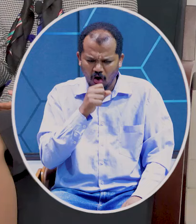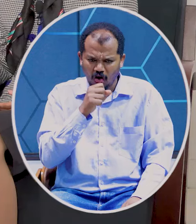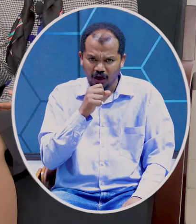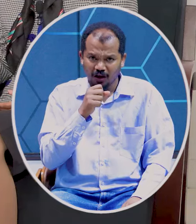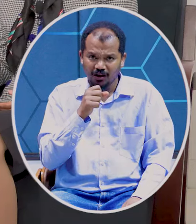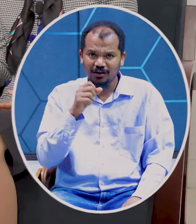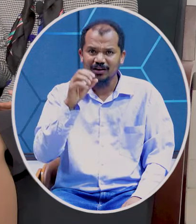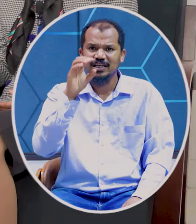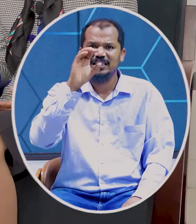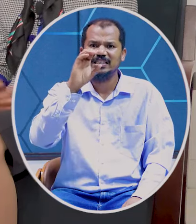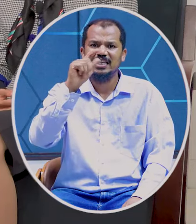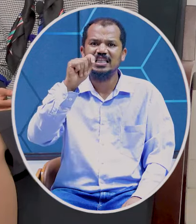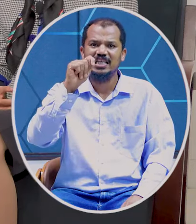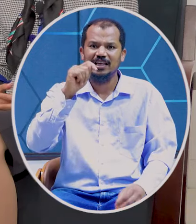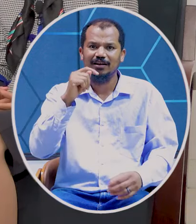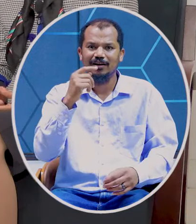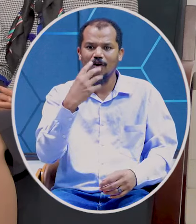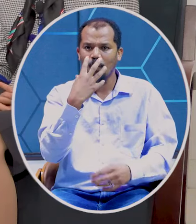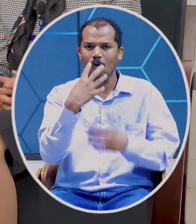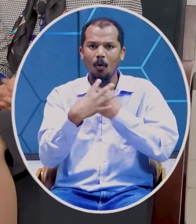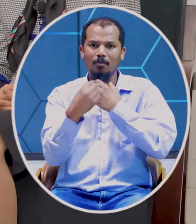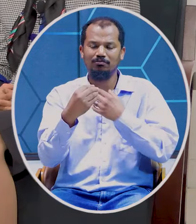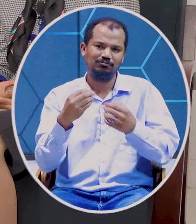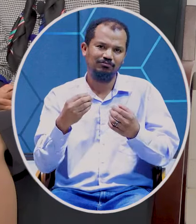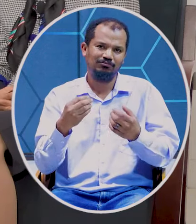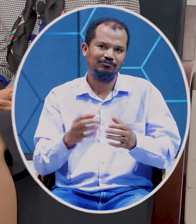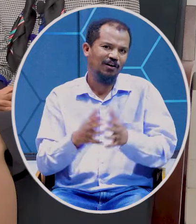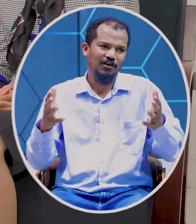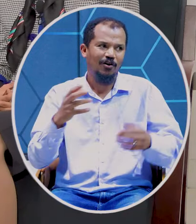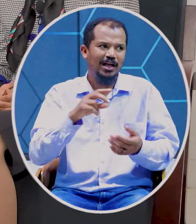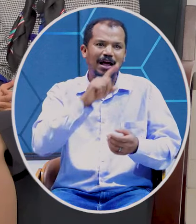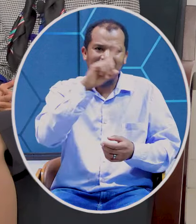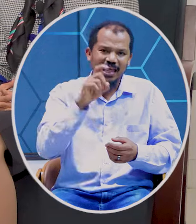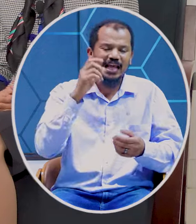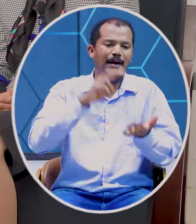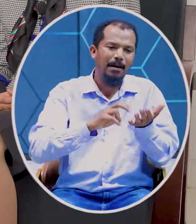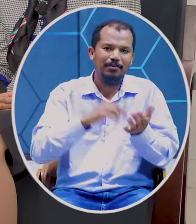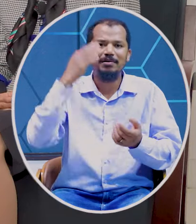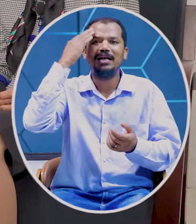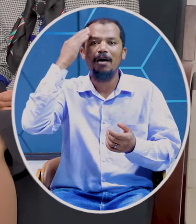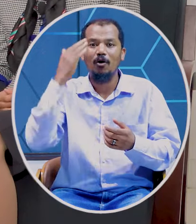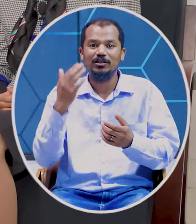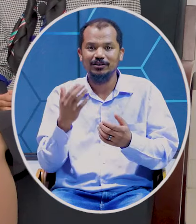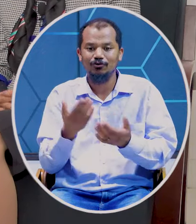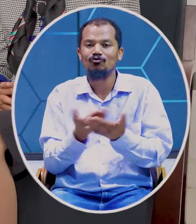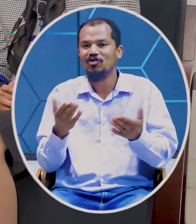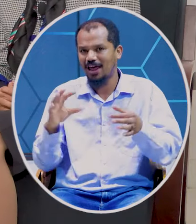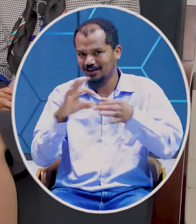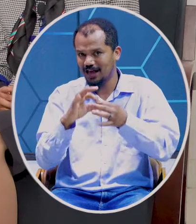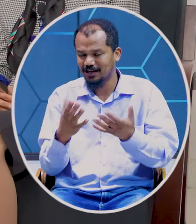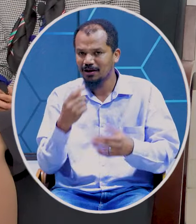እንኳን ቢሄድ ሲቲ የመናሳት እድሉ ከፍተኛ ነው ለዛ ነው ከመጠየቅና ከማንበብ ከማወቅ ጋር የተያዘ ጉዳይ ነው ማለት